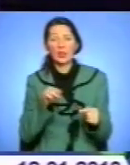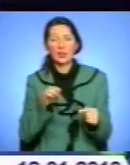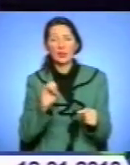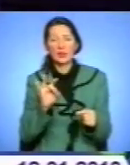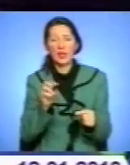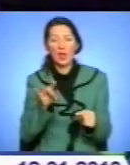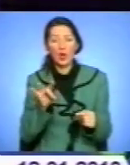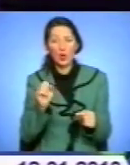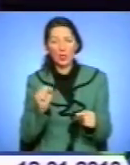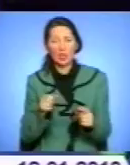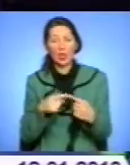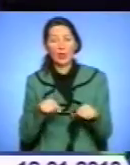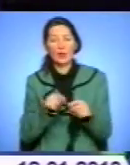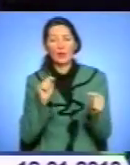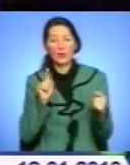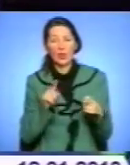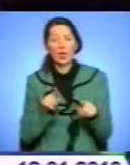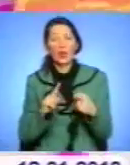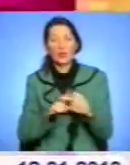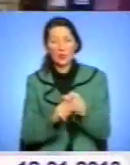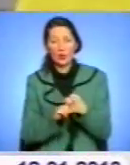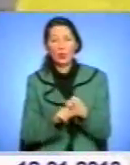нового кримінально-процесуального кодексу.